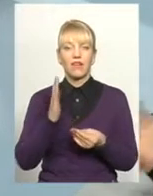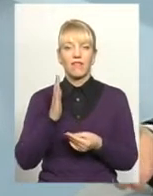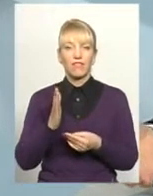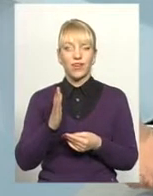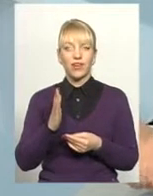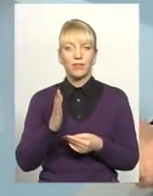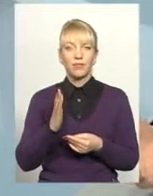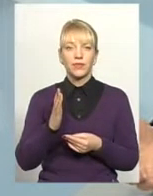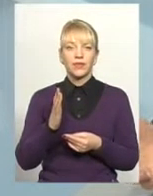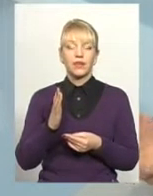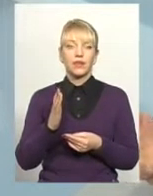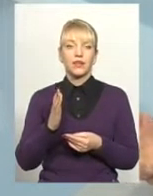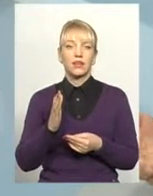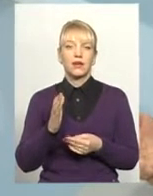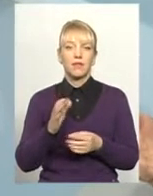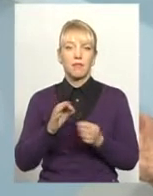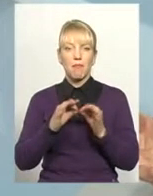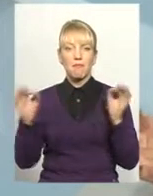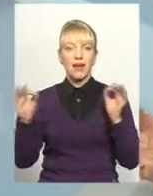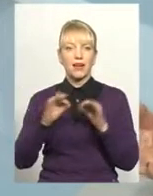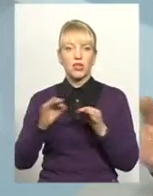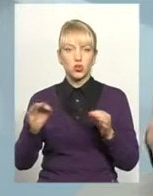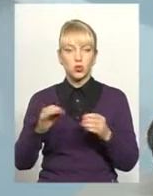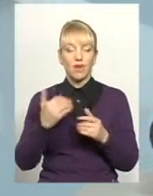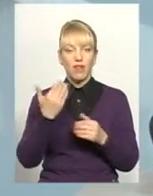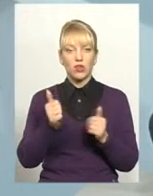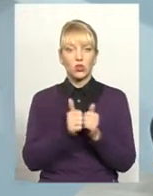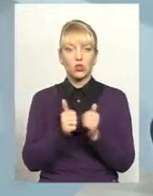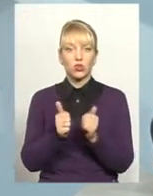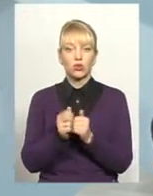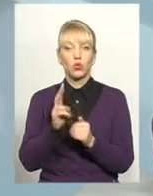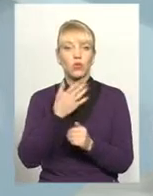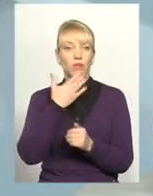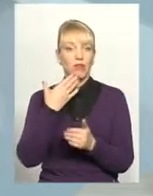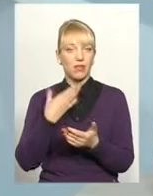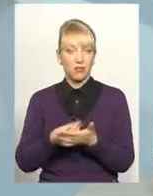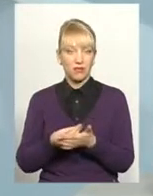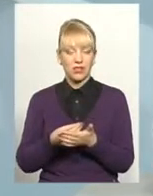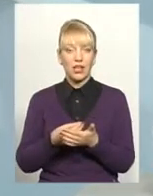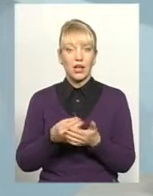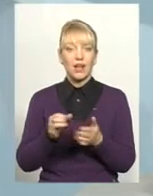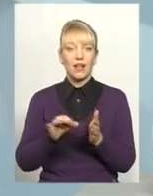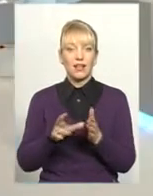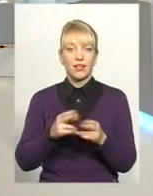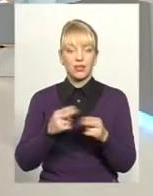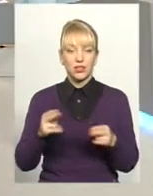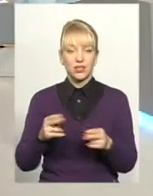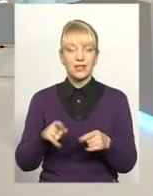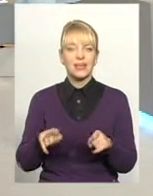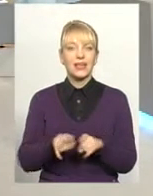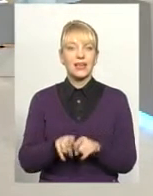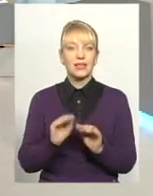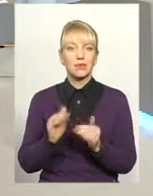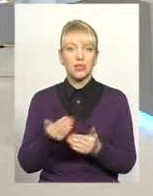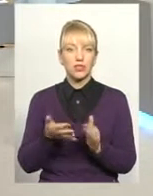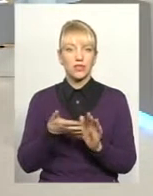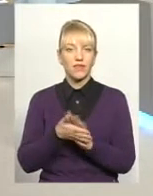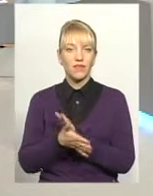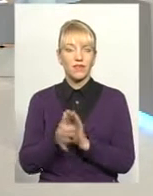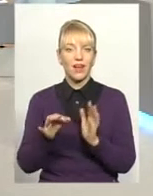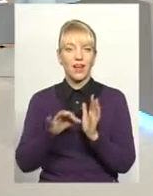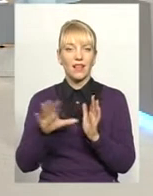то ваш сусід в той час споживає, у кого немає електростанції. І таким чином зменшуються втрати електричної енергії в мережах. А вони сьогодні